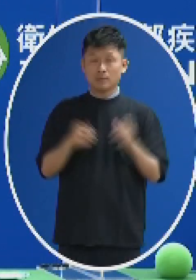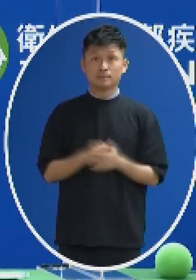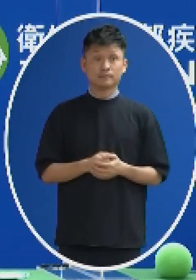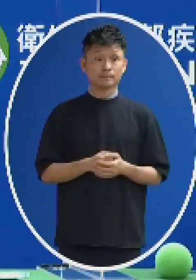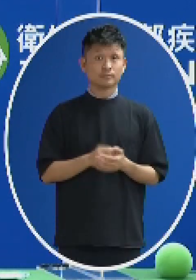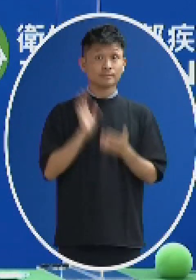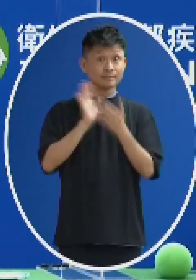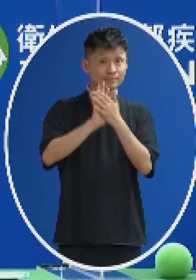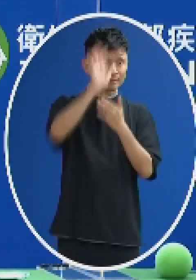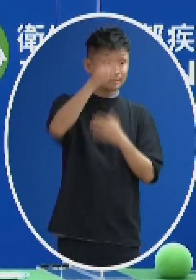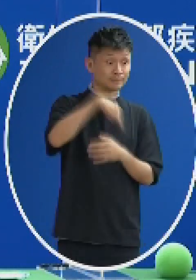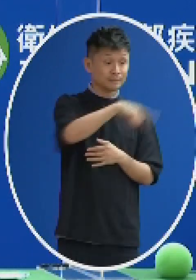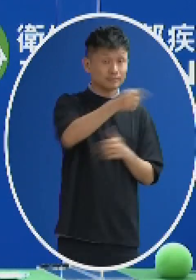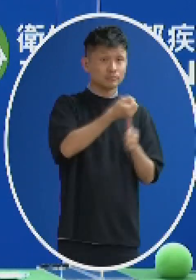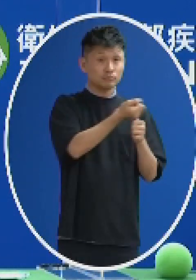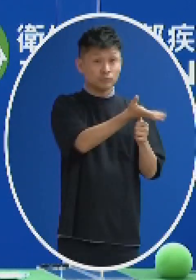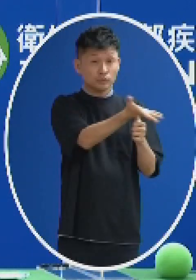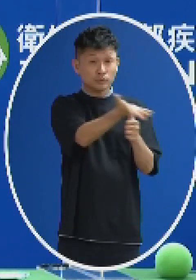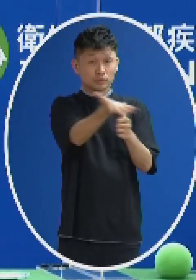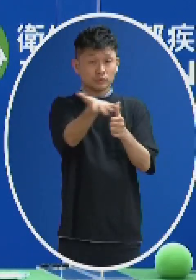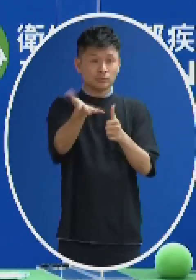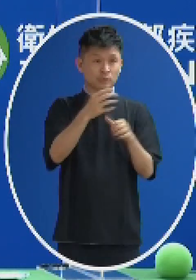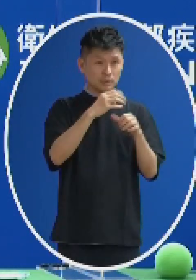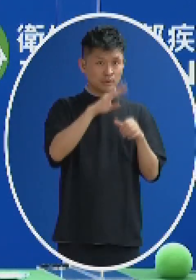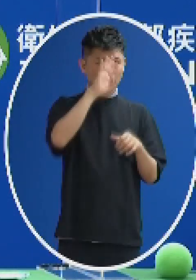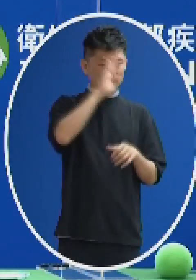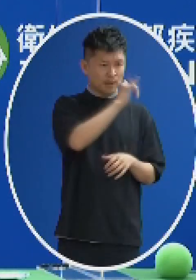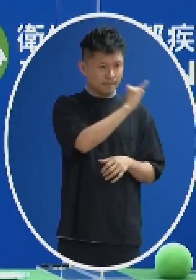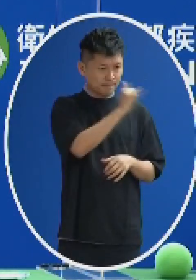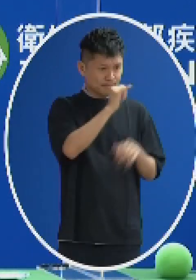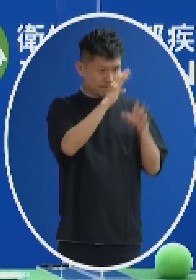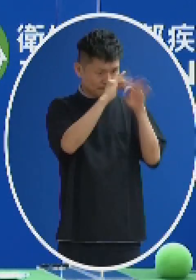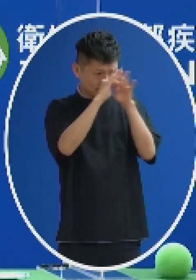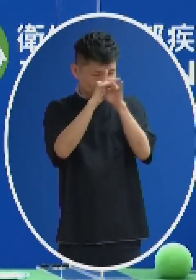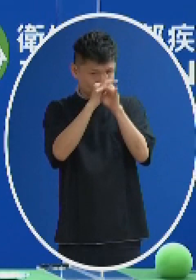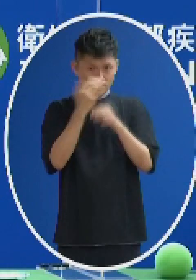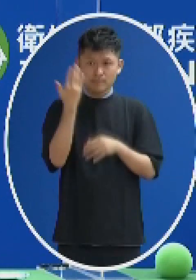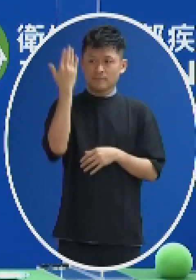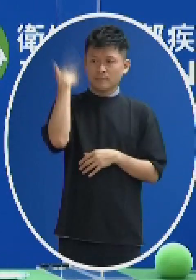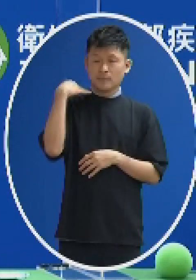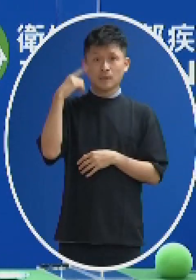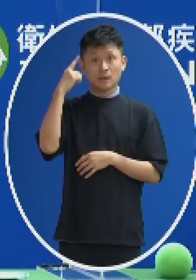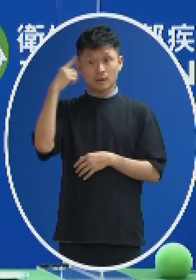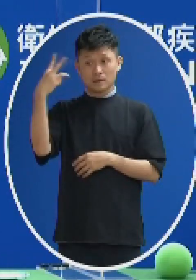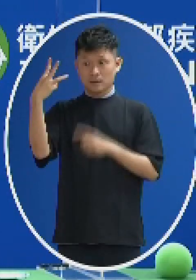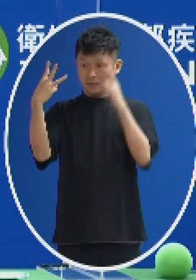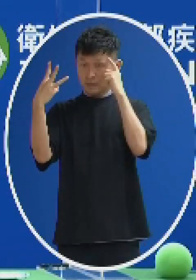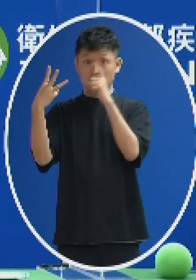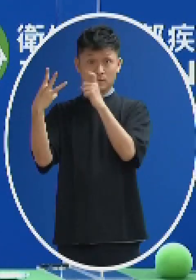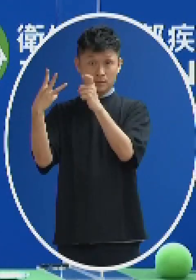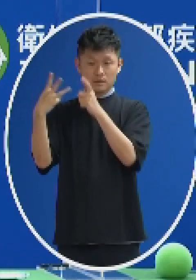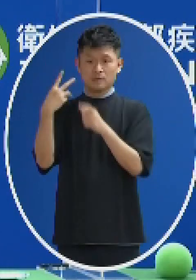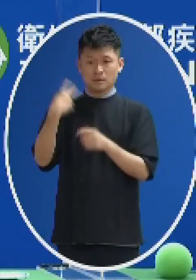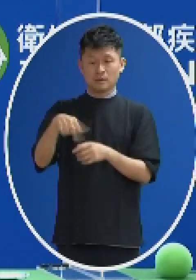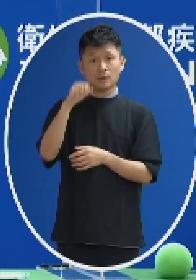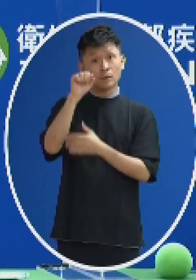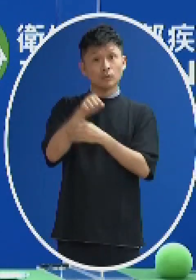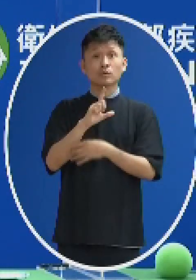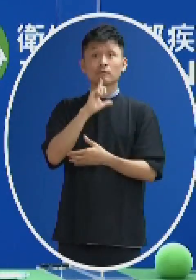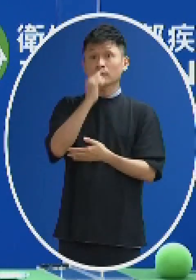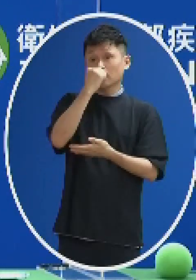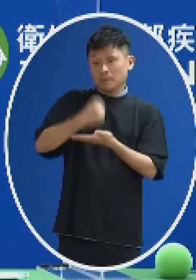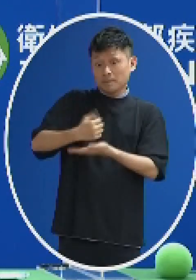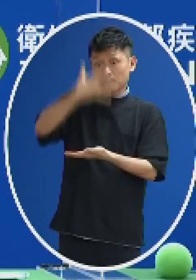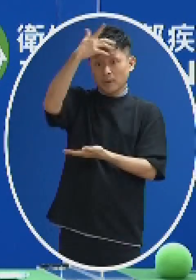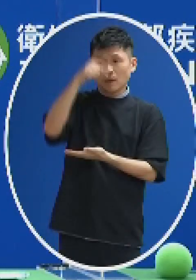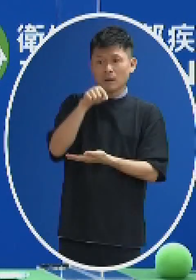播里面在做意料也看不到它跟前面这个所谓3+11或诺夫特这样的一事情有连结，